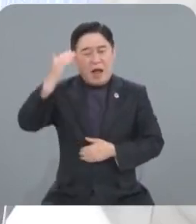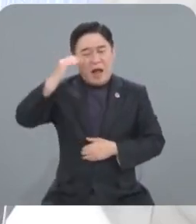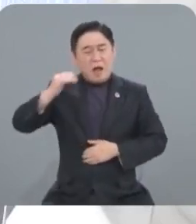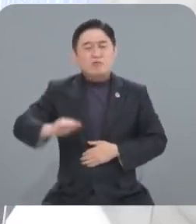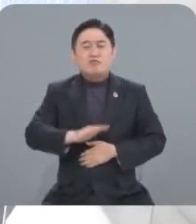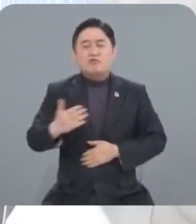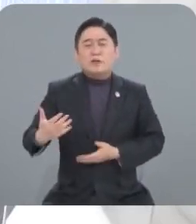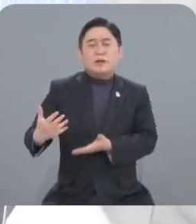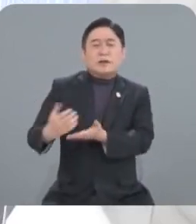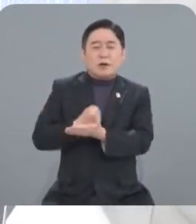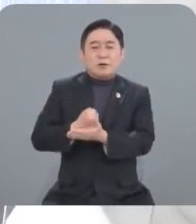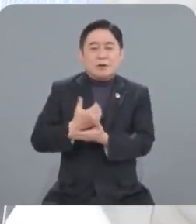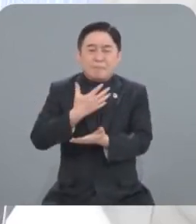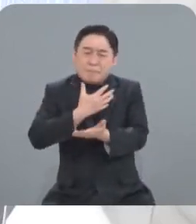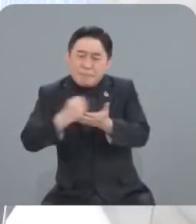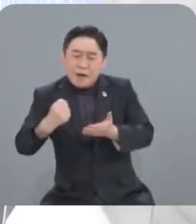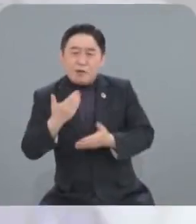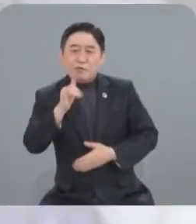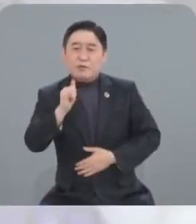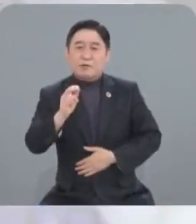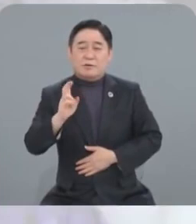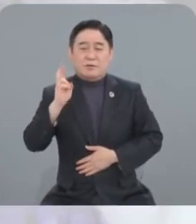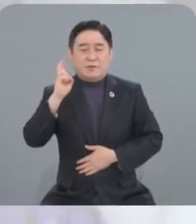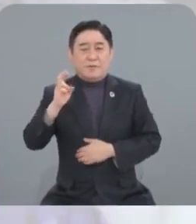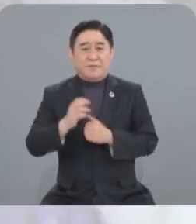눈앞에서 이렇게 되는 이 버려집니다